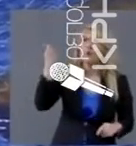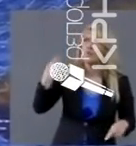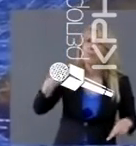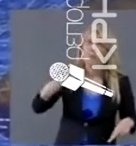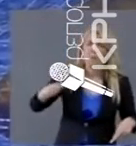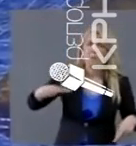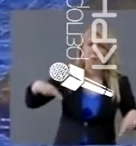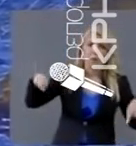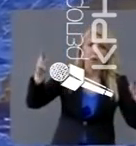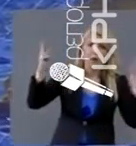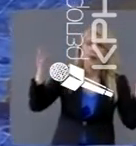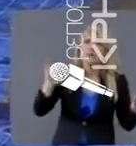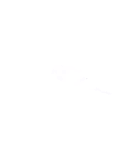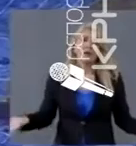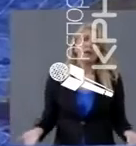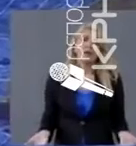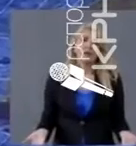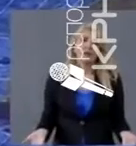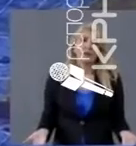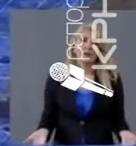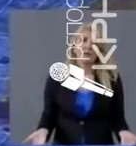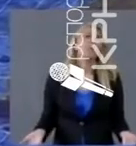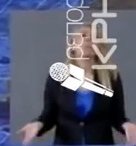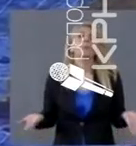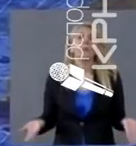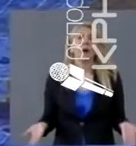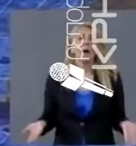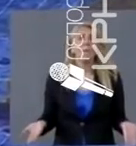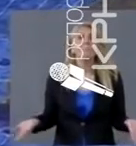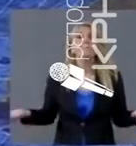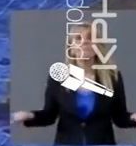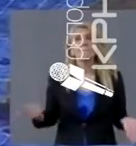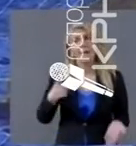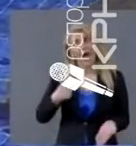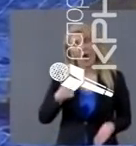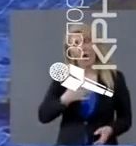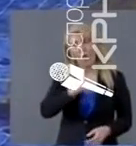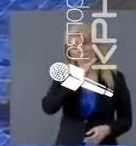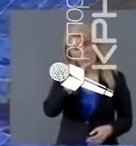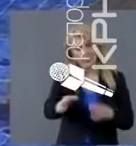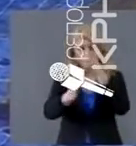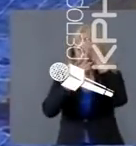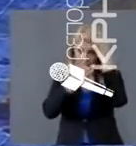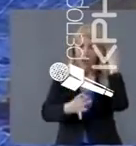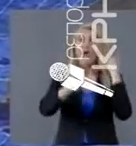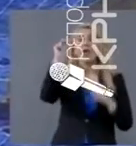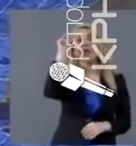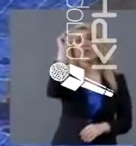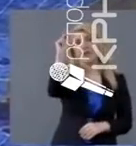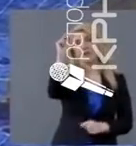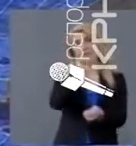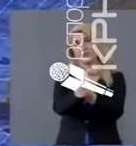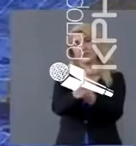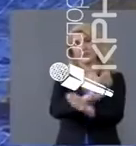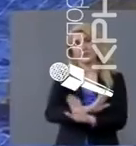πολλούς δυσβάστακτο. Γι' αυτό και δεσμεύομαι ότι αν δεν